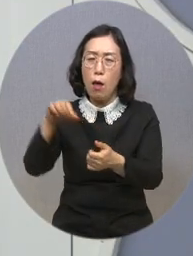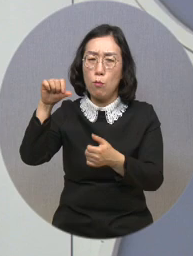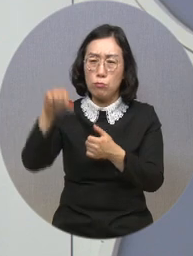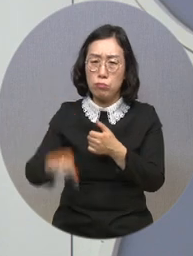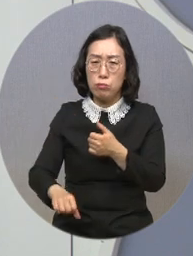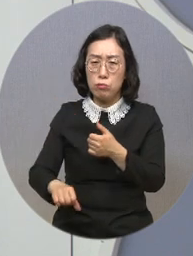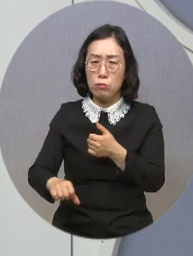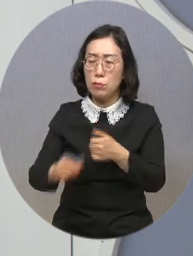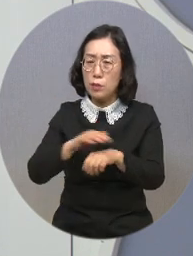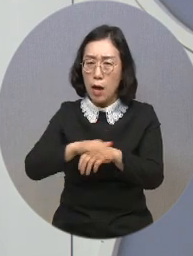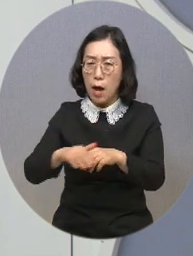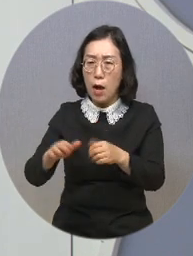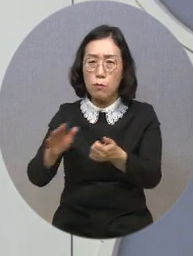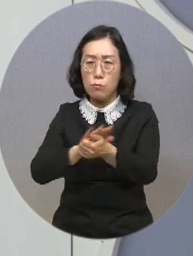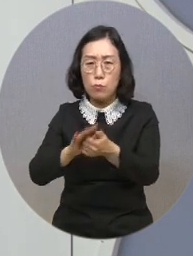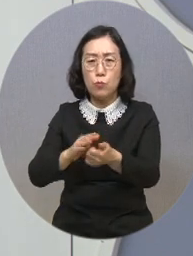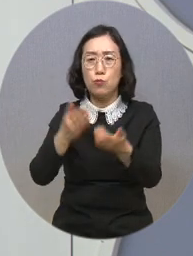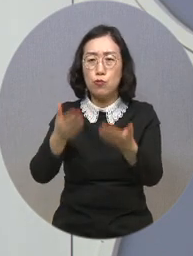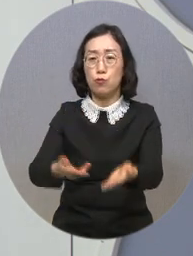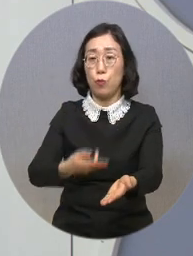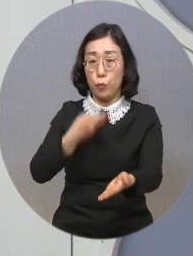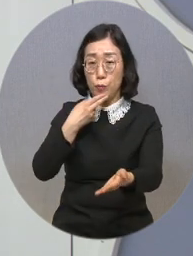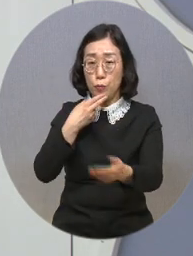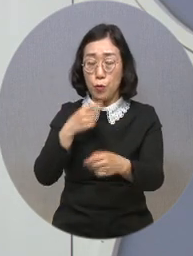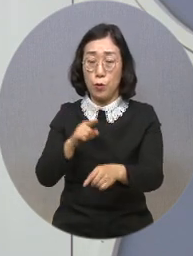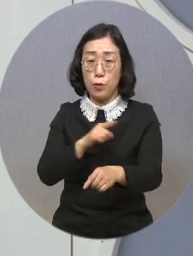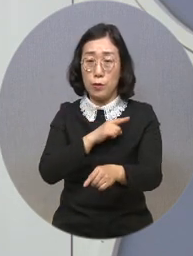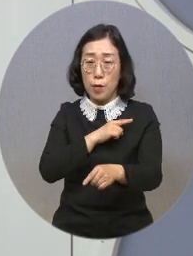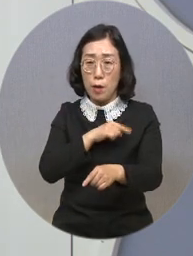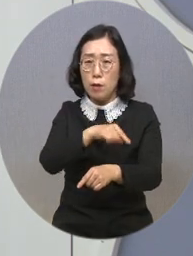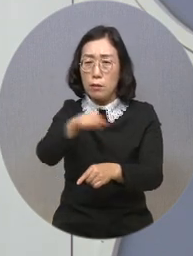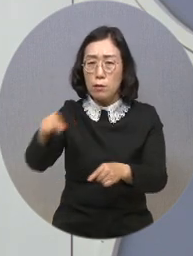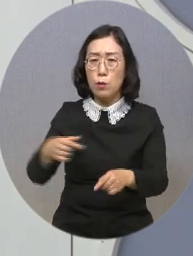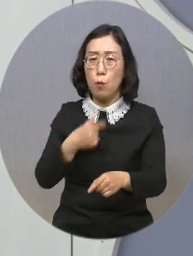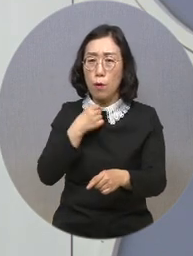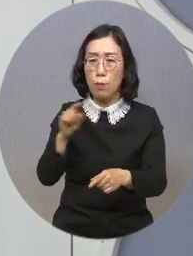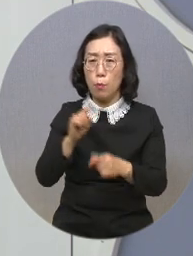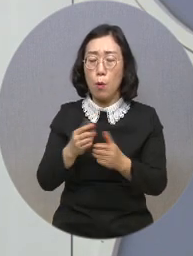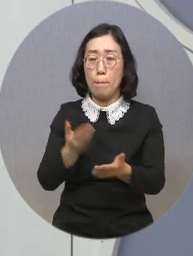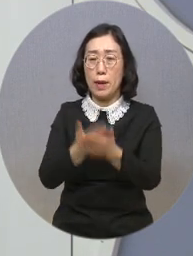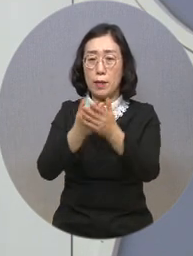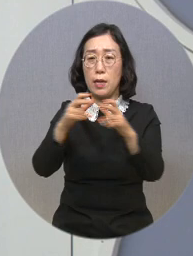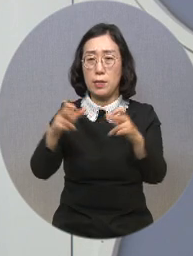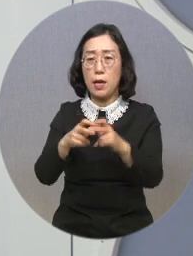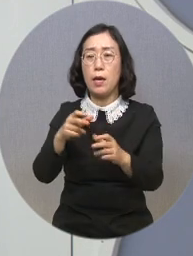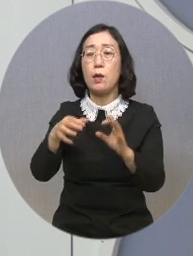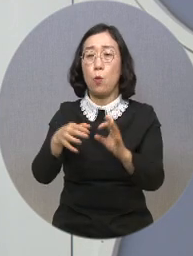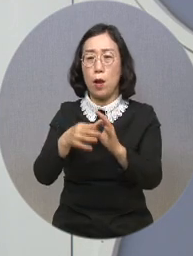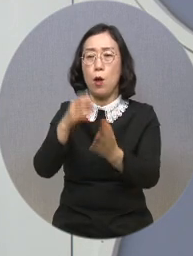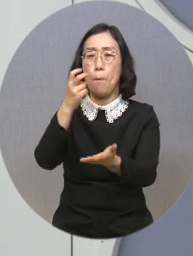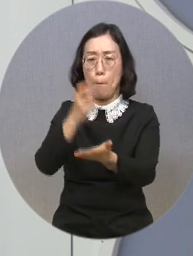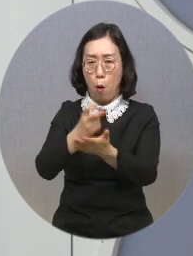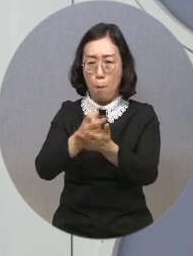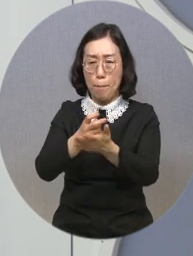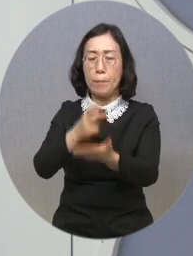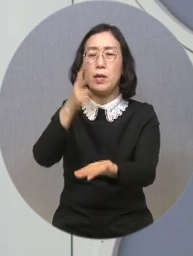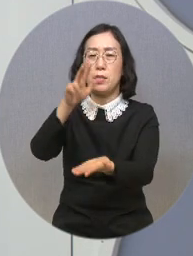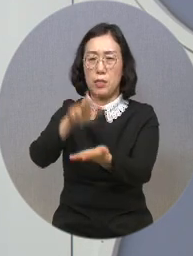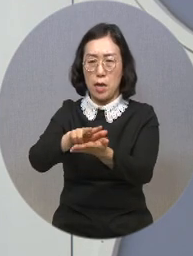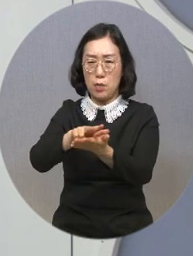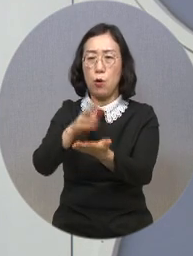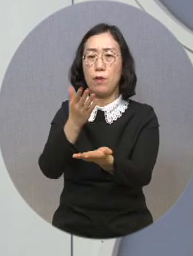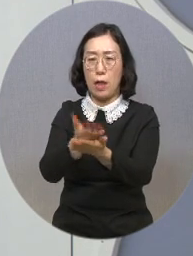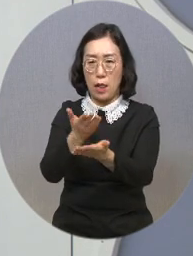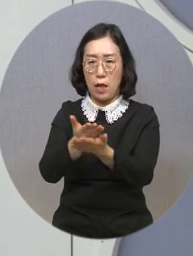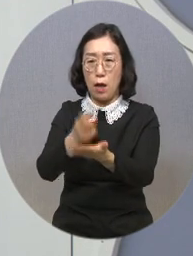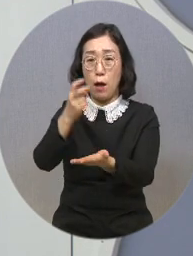별로 하지 않았어요. 근데 그분들의 제일 큰 수원이 뭐냐면 발달 장애인 법을 만들어 달라. 그래서 그 법에